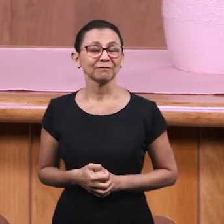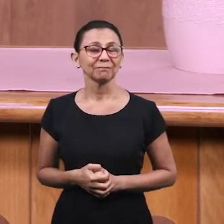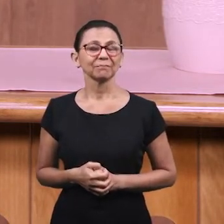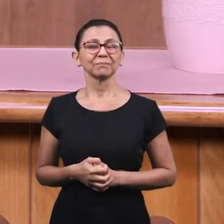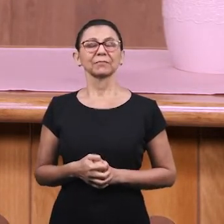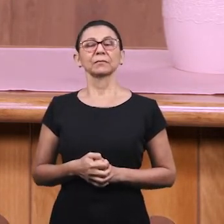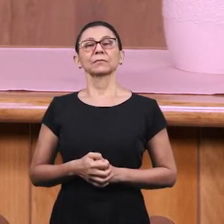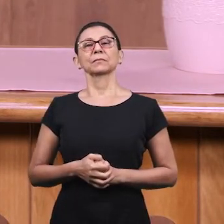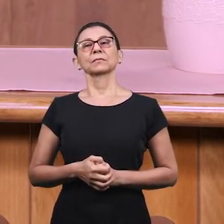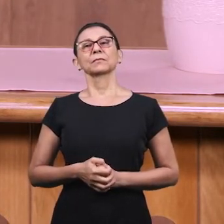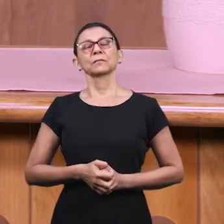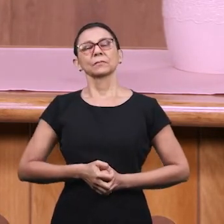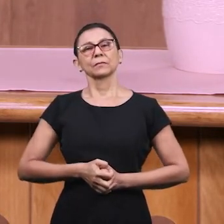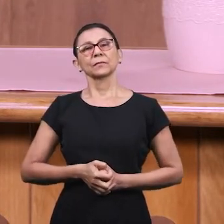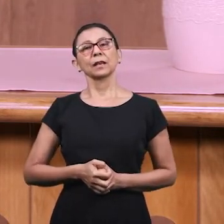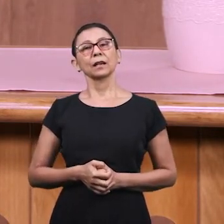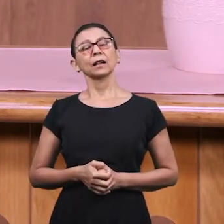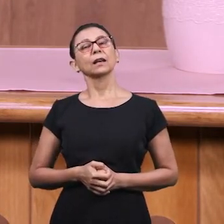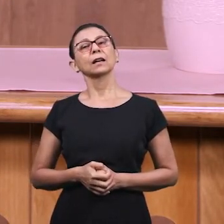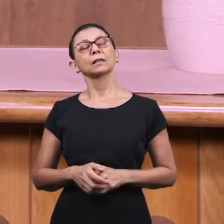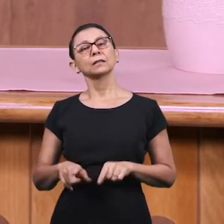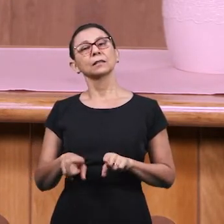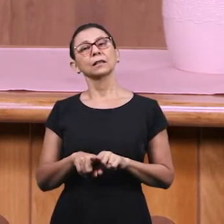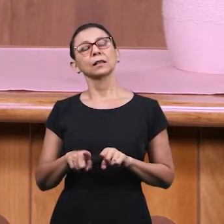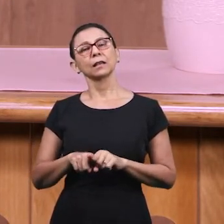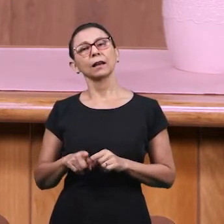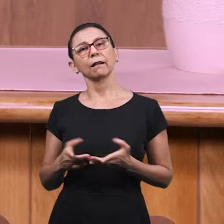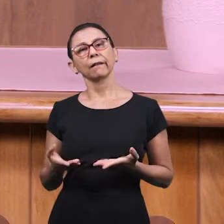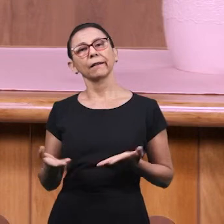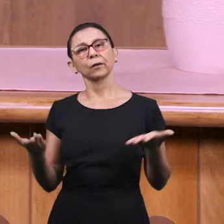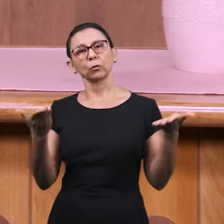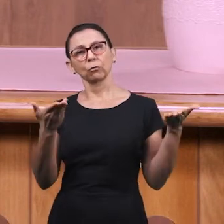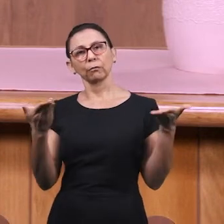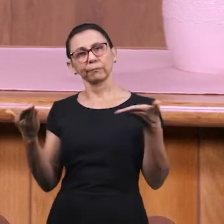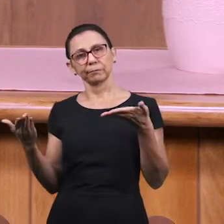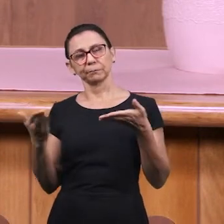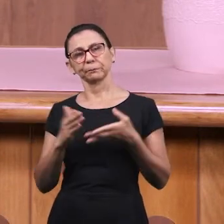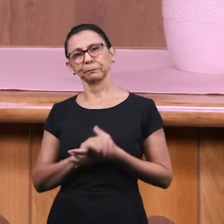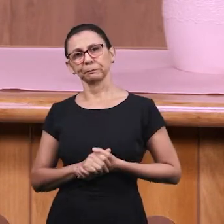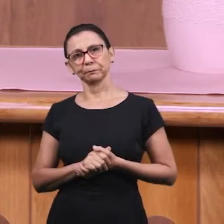хотели еще пригласить вас, возлюбленные,